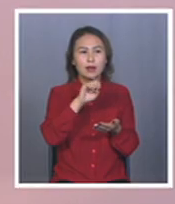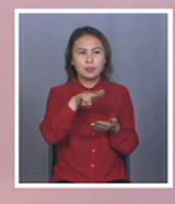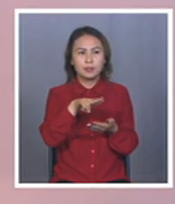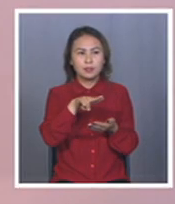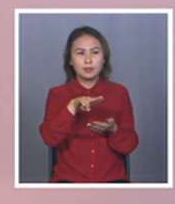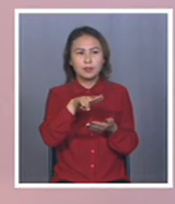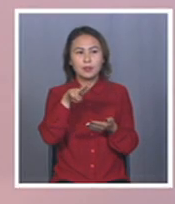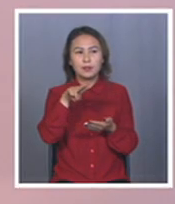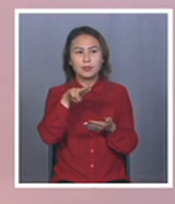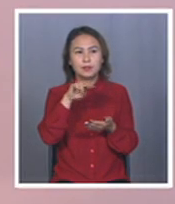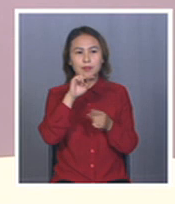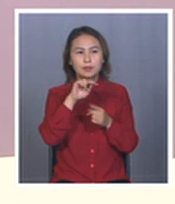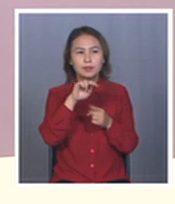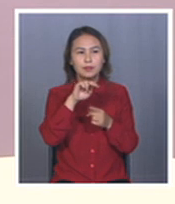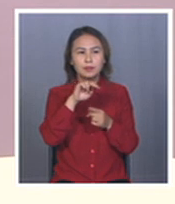– ты.